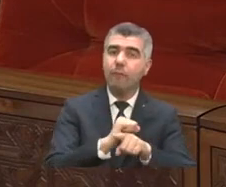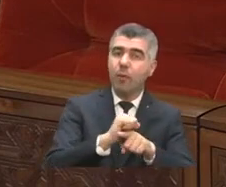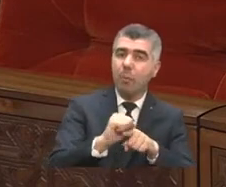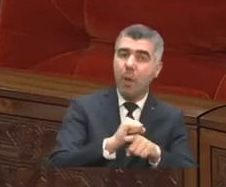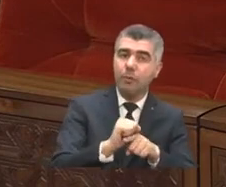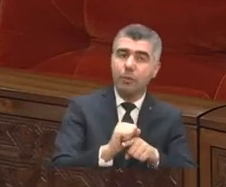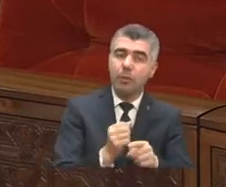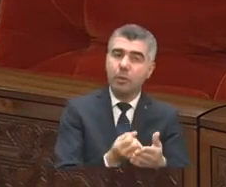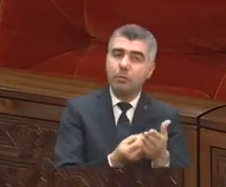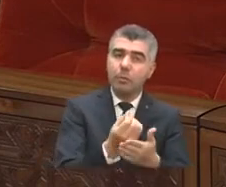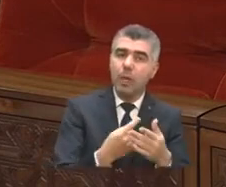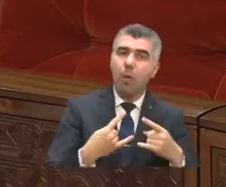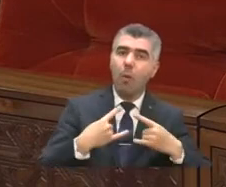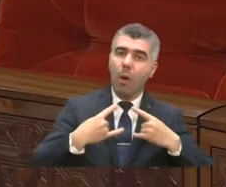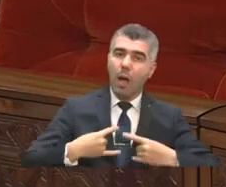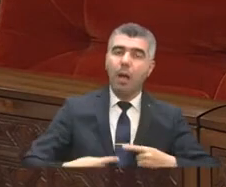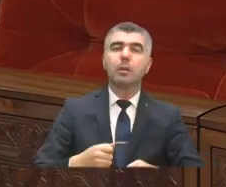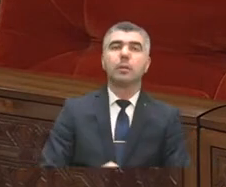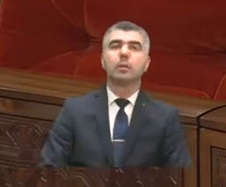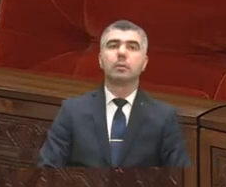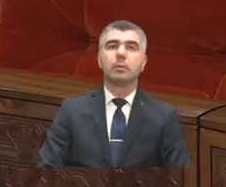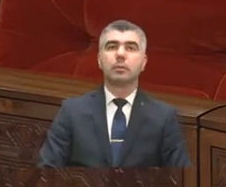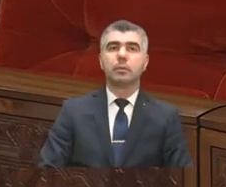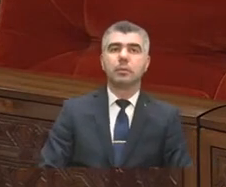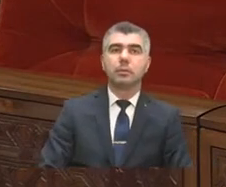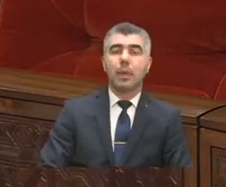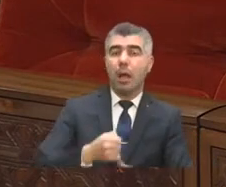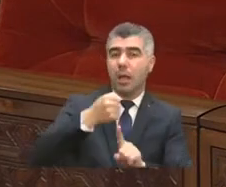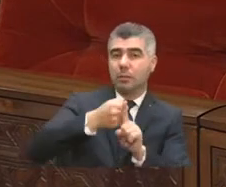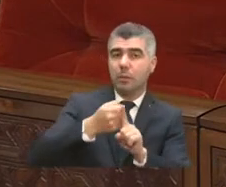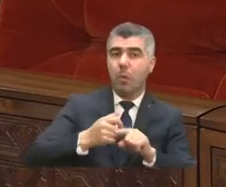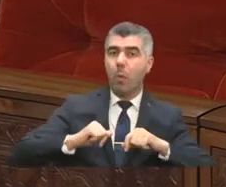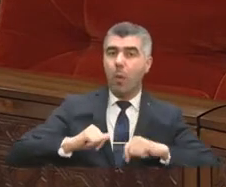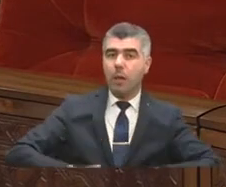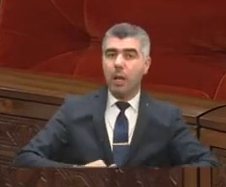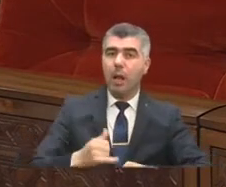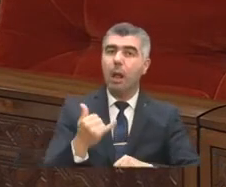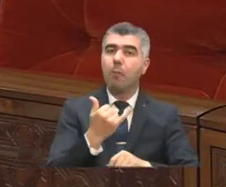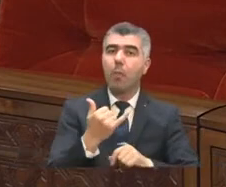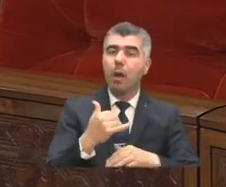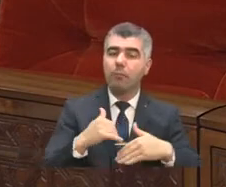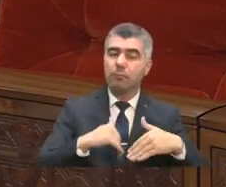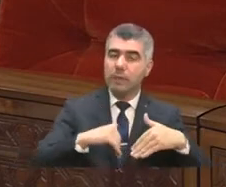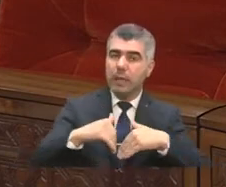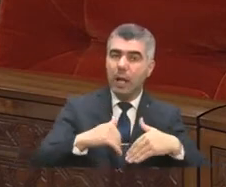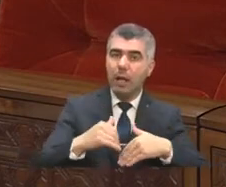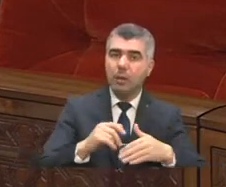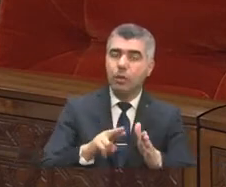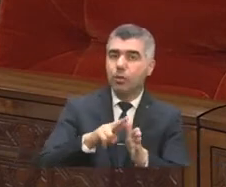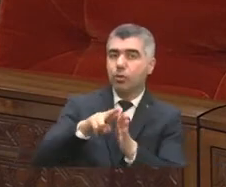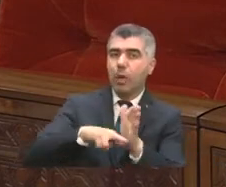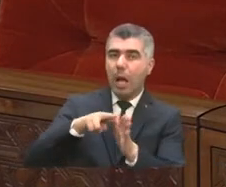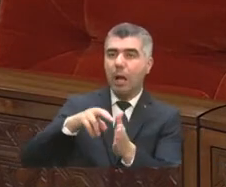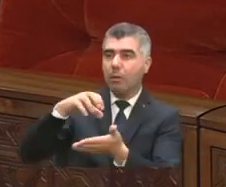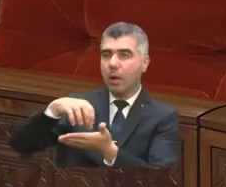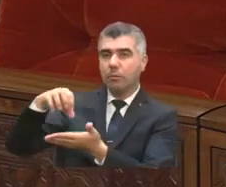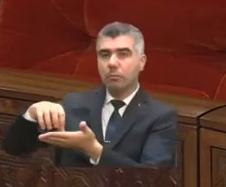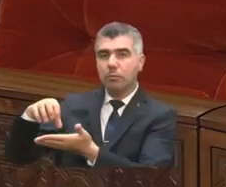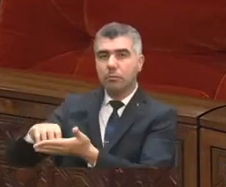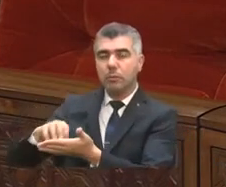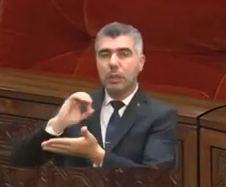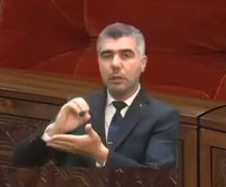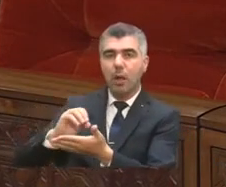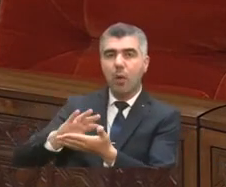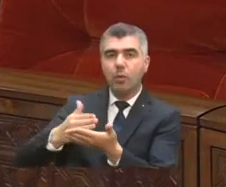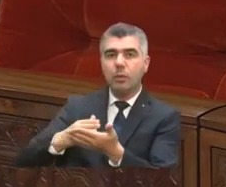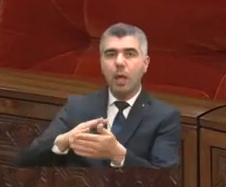وتحسيس ومراقبة. في هذا الإطار قامت الوزارة بتفعيل آلية حكامة السلامة الطرقية على المستوى الجهوي والمحلي تحت إشراف